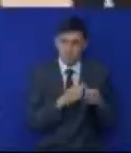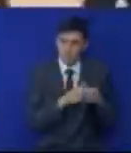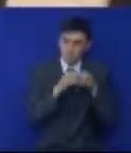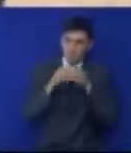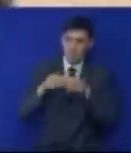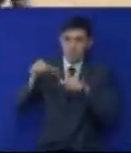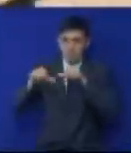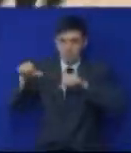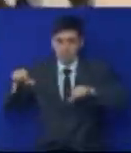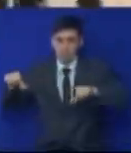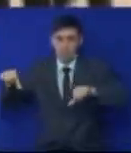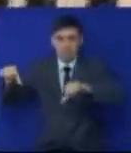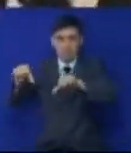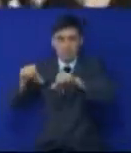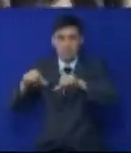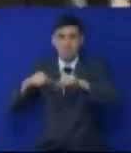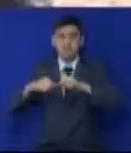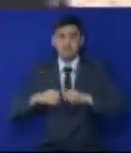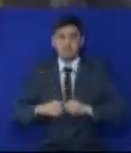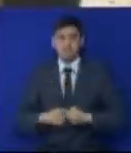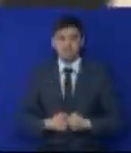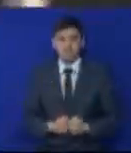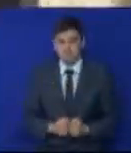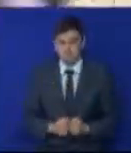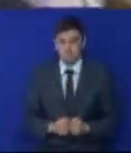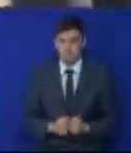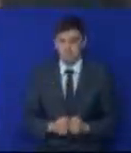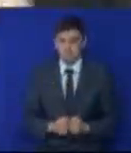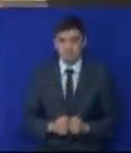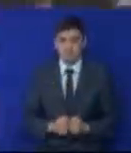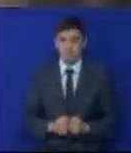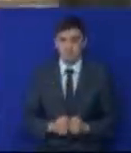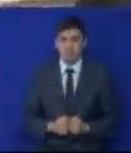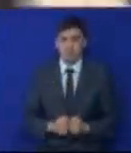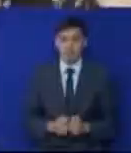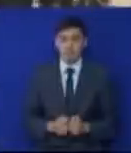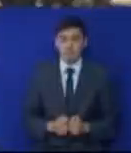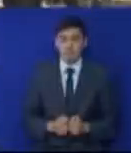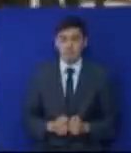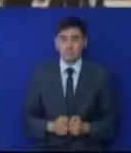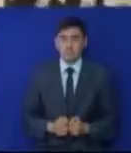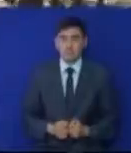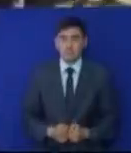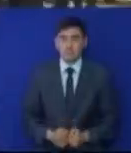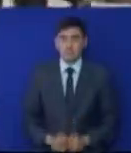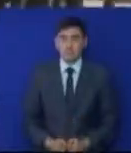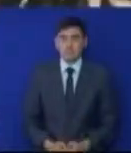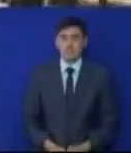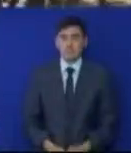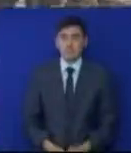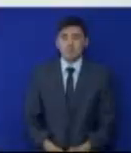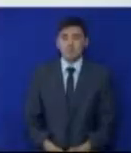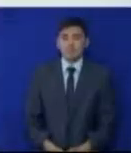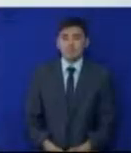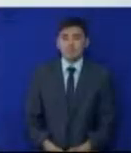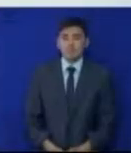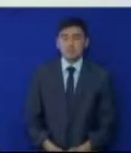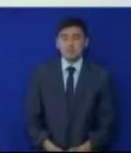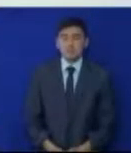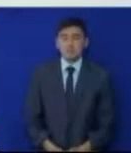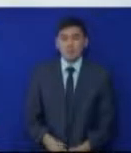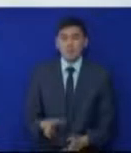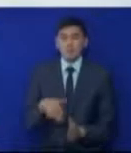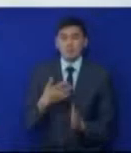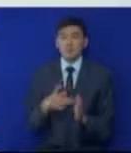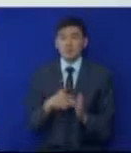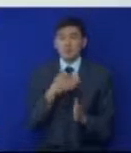олар қоғамдық тәртіппен қатар қауіпсіздікті қамтамасыз етеді. Бақытгүл Қазе, Серік Нұртаза, Семей телеарнасы.